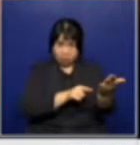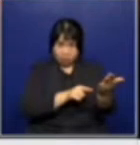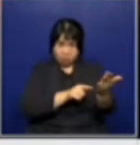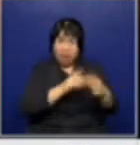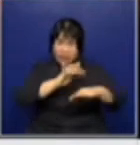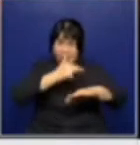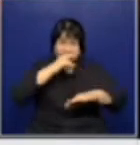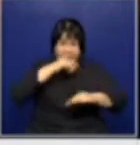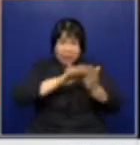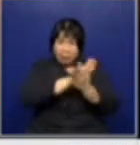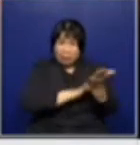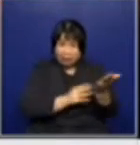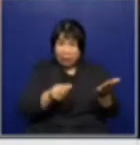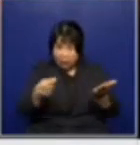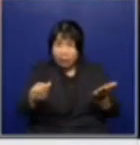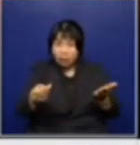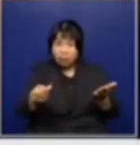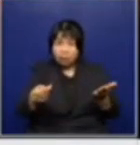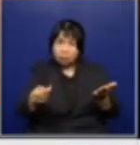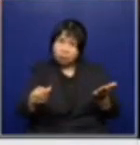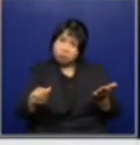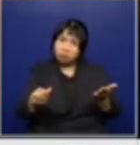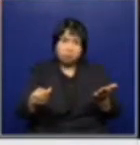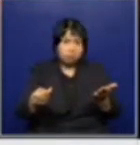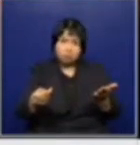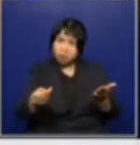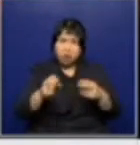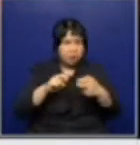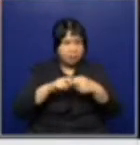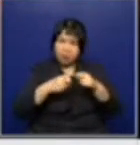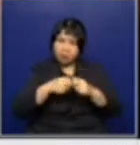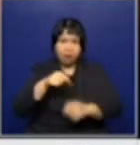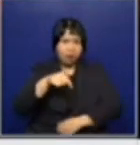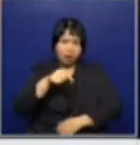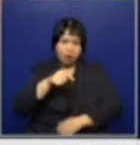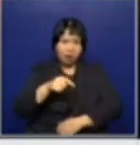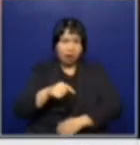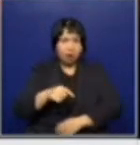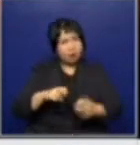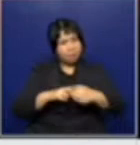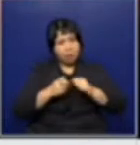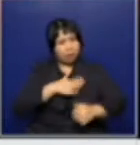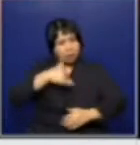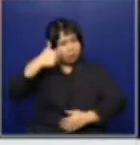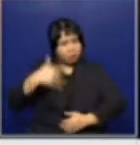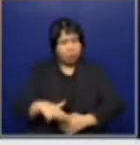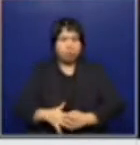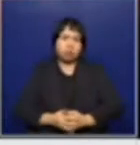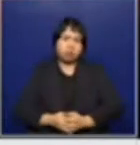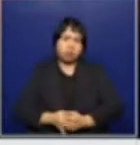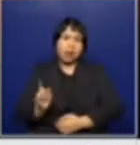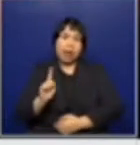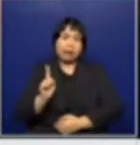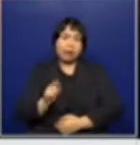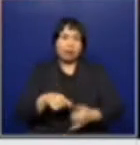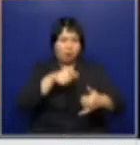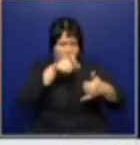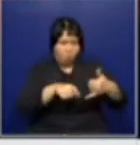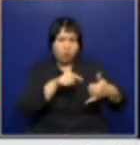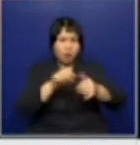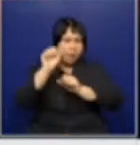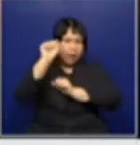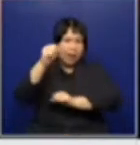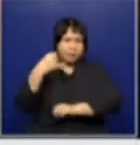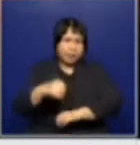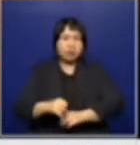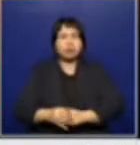ไปเสียค่าโง่อย่างนั้นเหรอครับนี่คือปัญหาของพี่น้องประชาชนคือทุกของพี่น้องประชาชนทุกที่เกิดจากการกระทำของบุคคลเพราะฉะนั้น